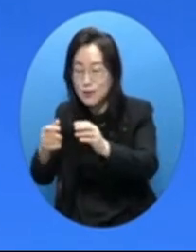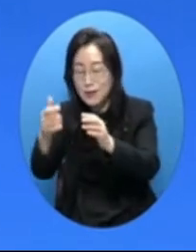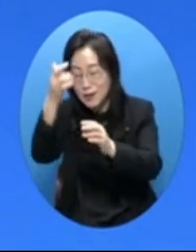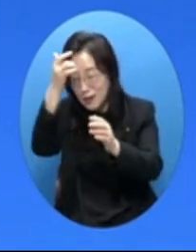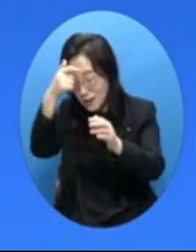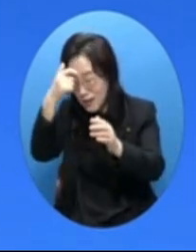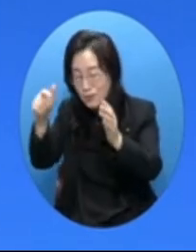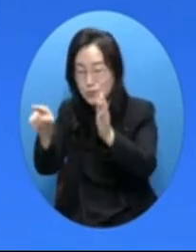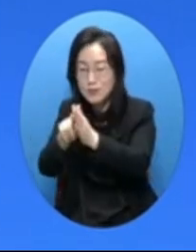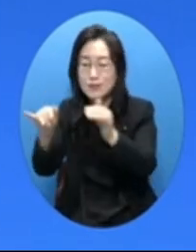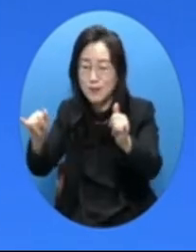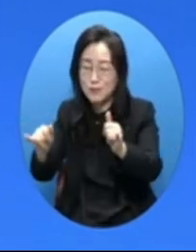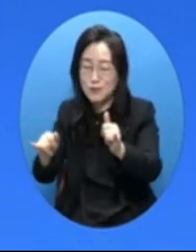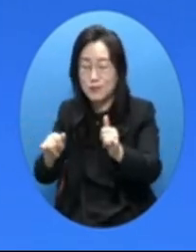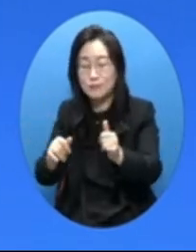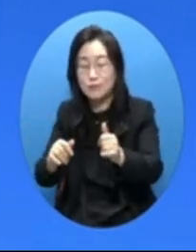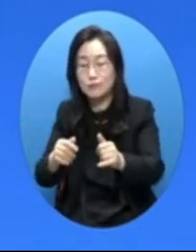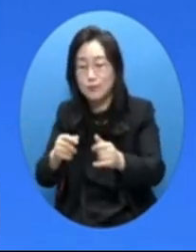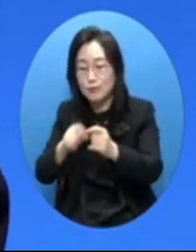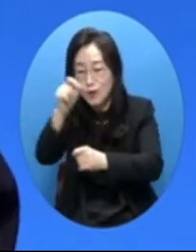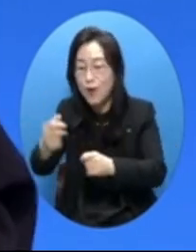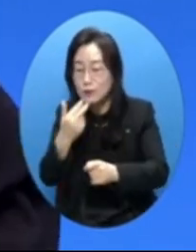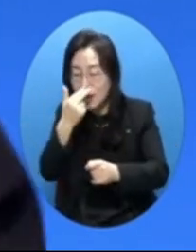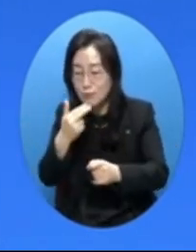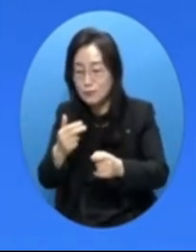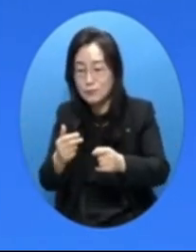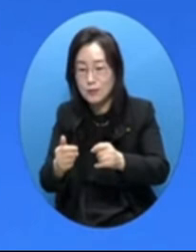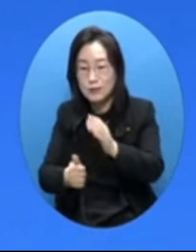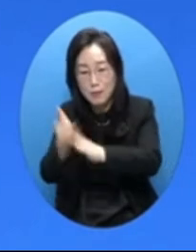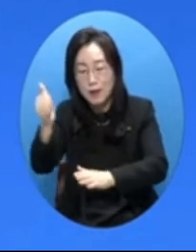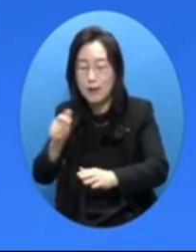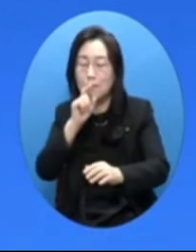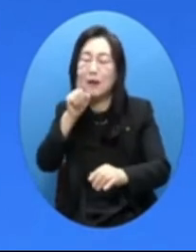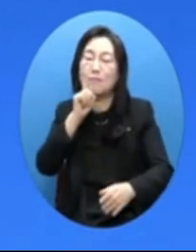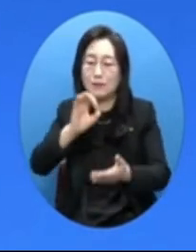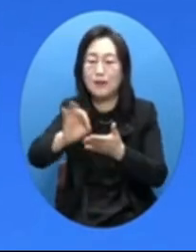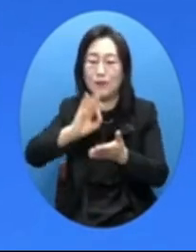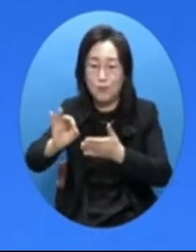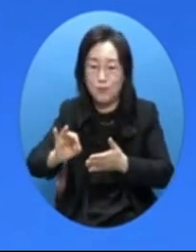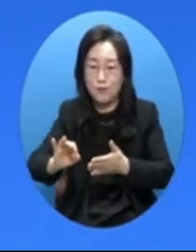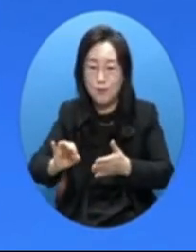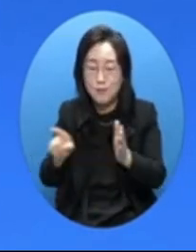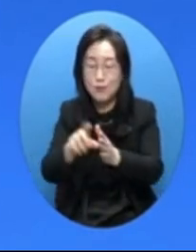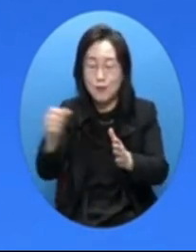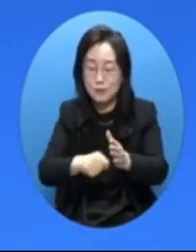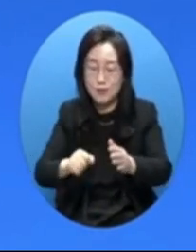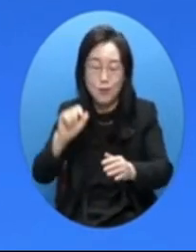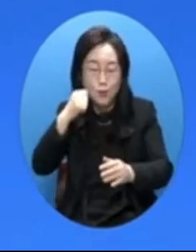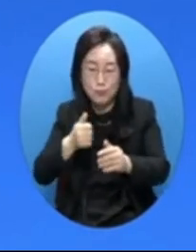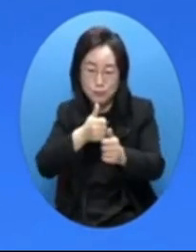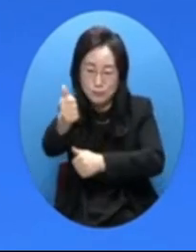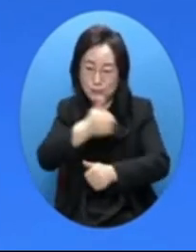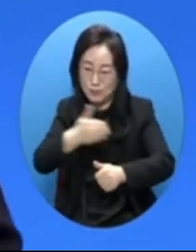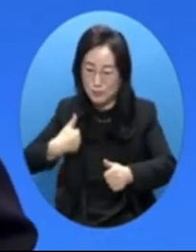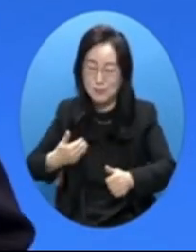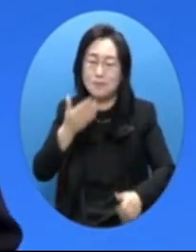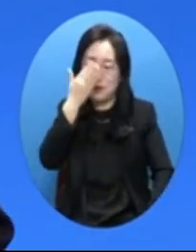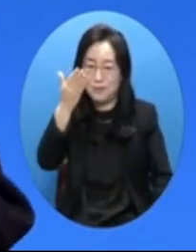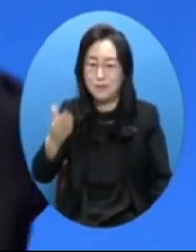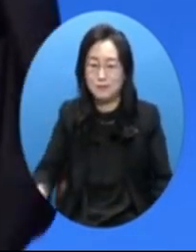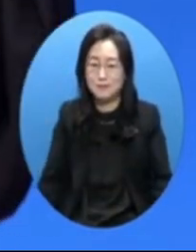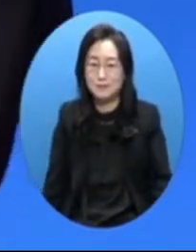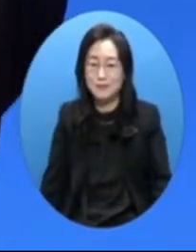우리는 부활을 말합니다 영생을 말합니다 우리가 그 생활 가지기 때문에 어떤 어려움도 넉넉히 이길 수 있게 되는 것입니다